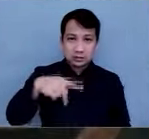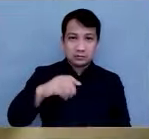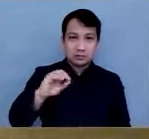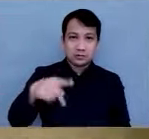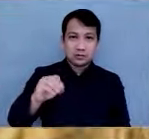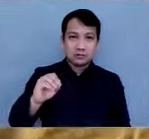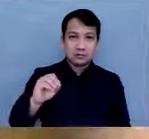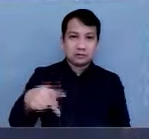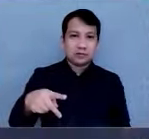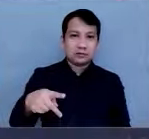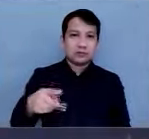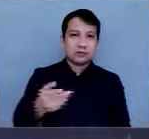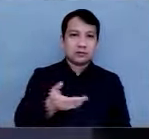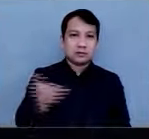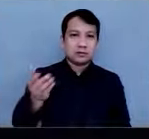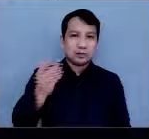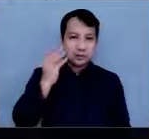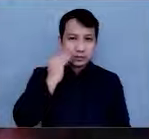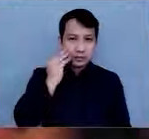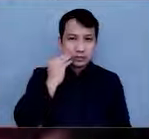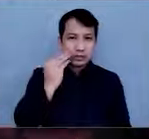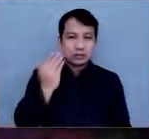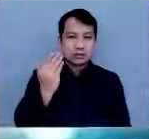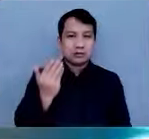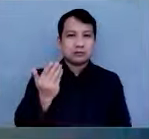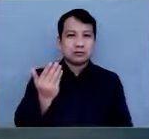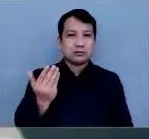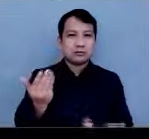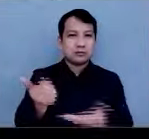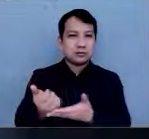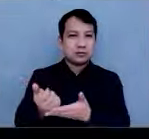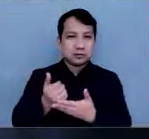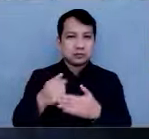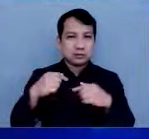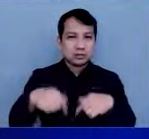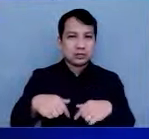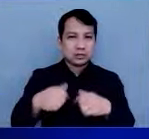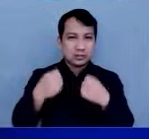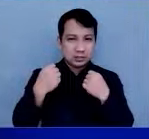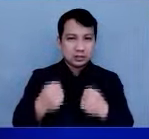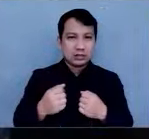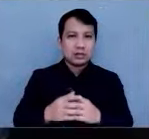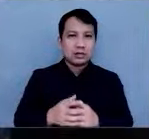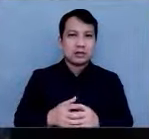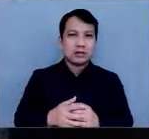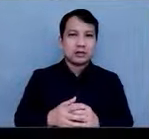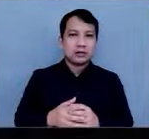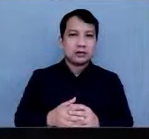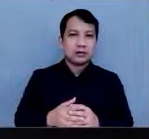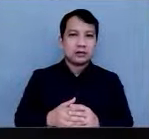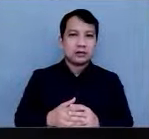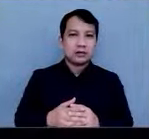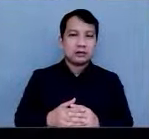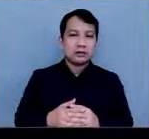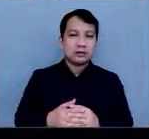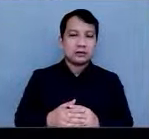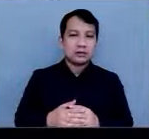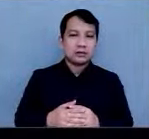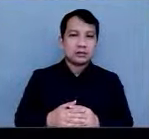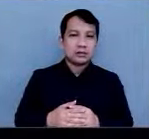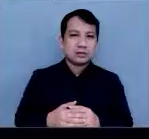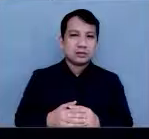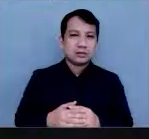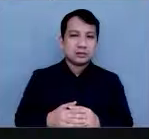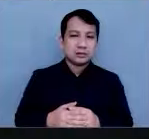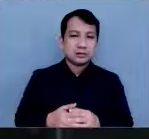bagay na nag-experience talaga yung magtuturo sa'yo. Ito na kami, mas matatag na kami. Coming soon para sa limited